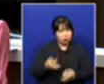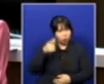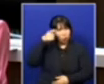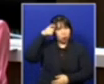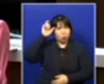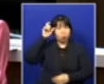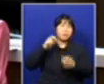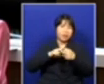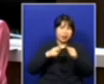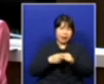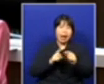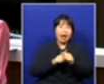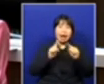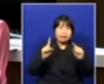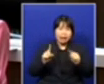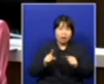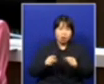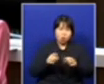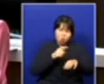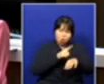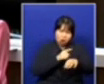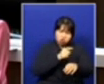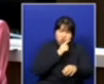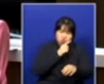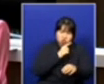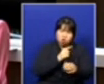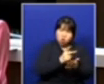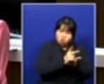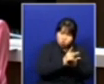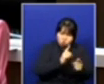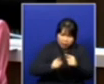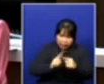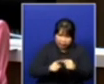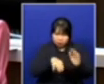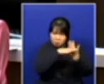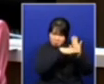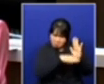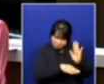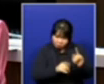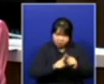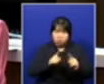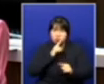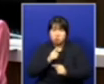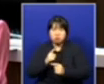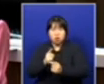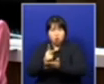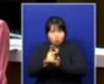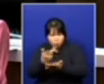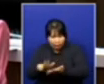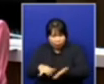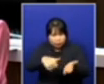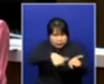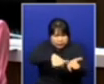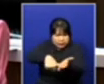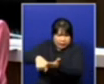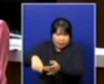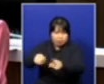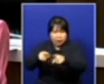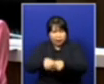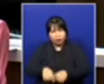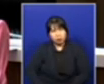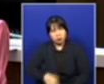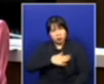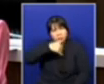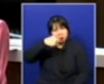าครับแต่ว่าเวลาเลือกปฏิบัติเยอะเหลือเกินแต่เวลาใช้หนี้ใช้ร่วมกันหมดภาษาวัยรุ่นเขาบอกว่าโหยนิสั